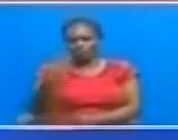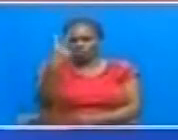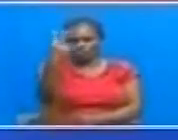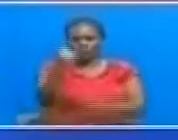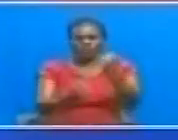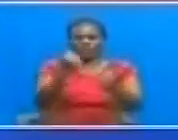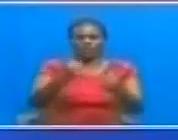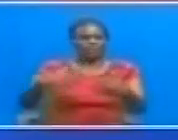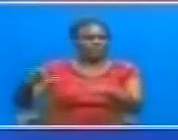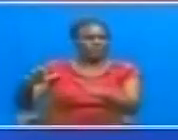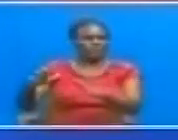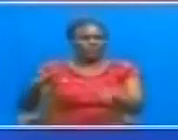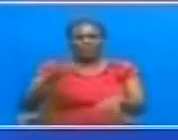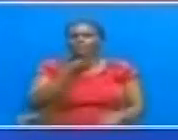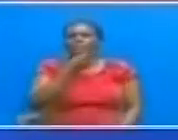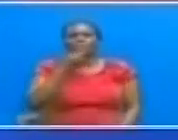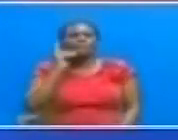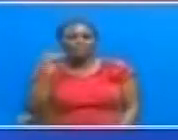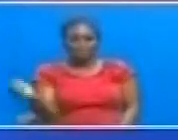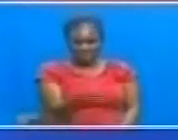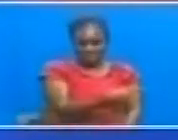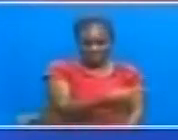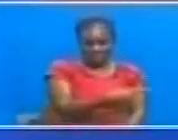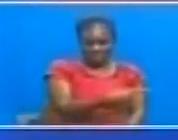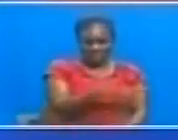mbili. Ramadhani mwanzo